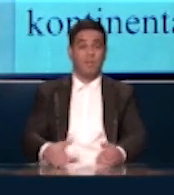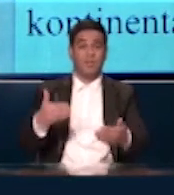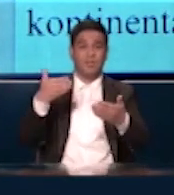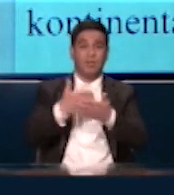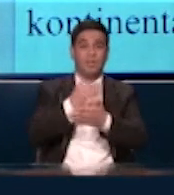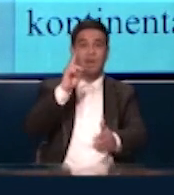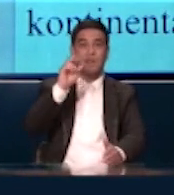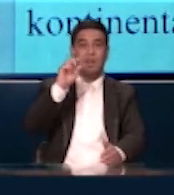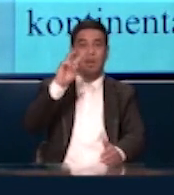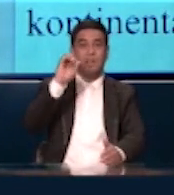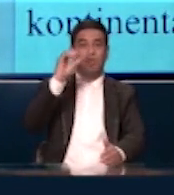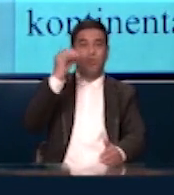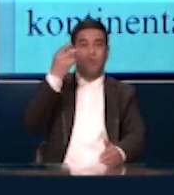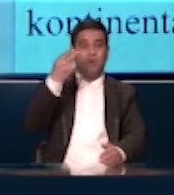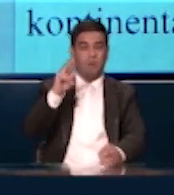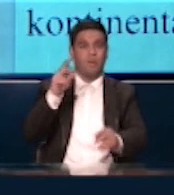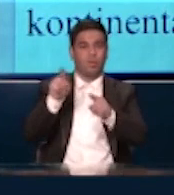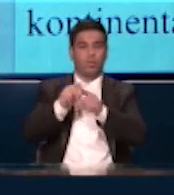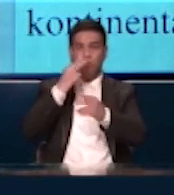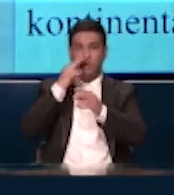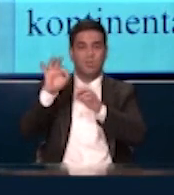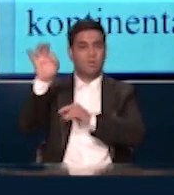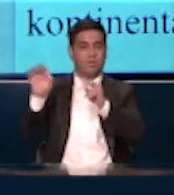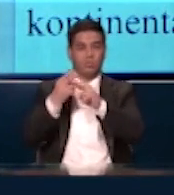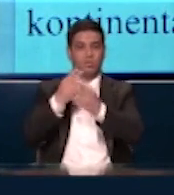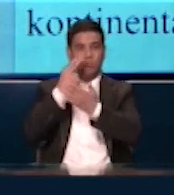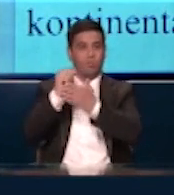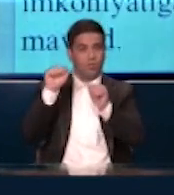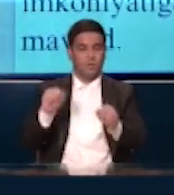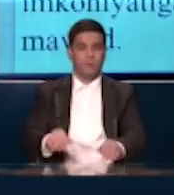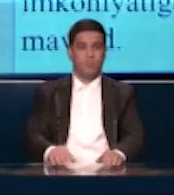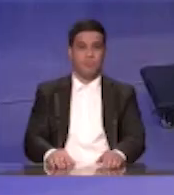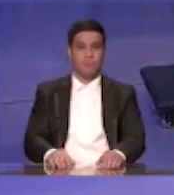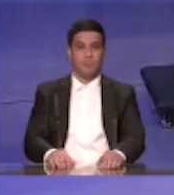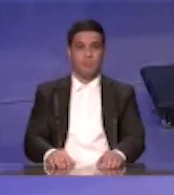Kaledoniya kabi yirik orollar kontinental xususiyatga ega bo'lgan orollar hisoblanadi.